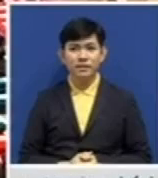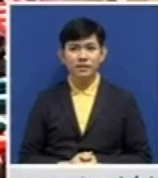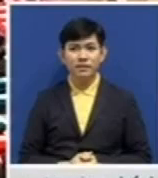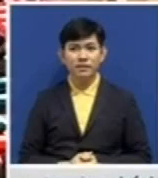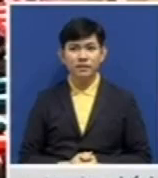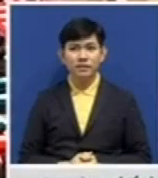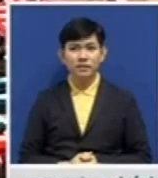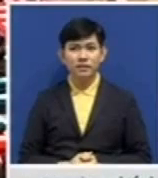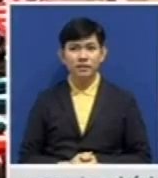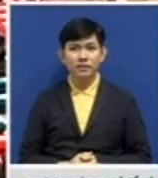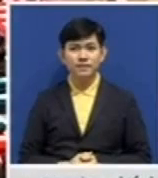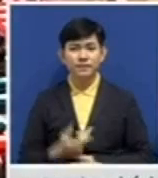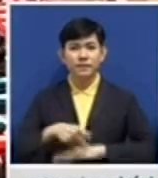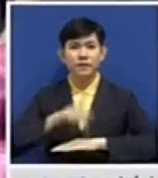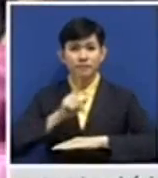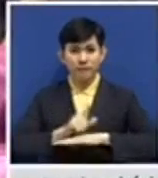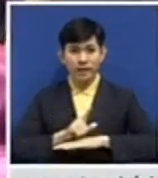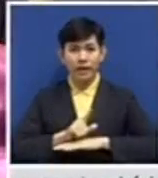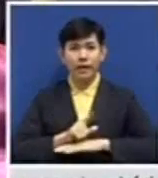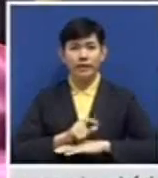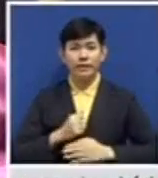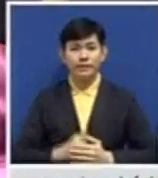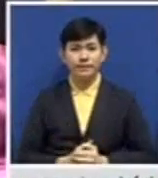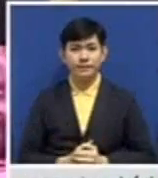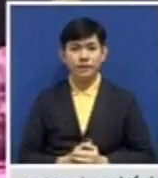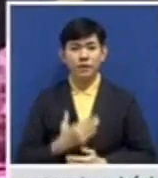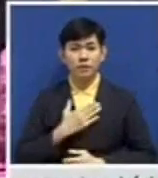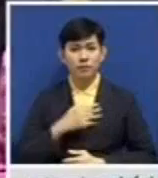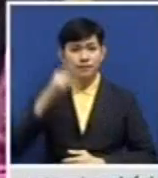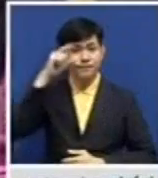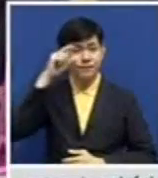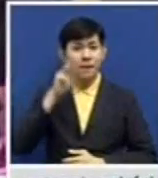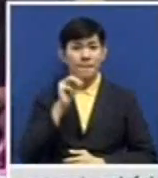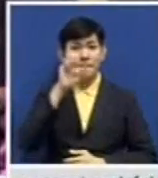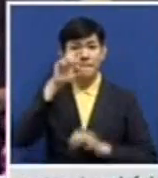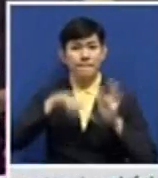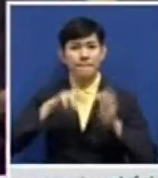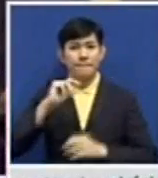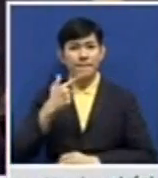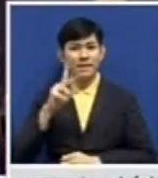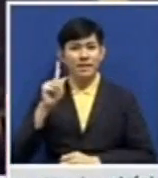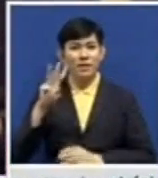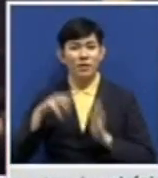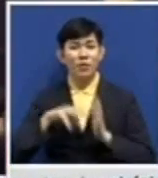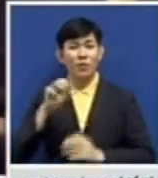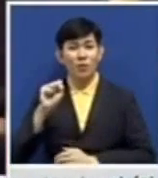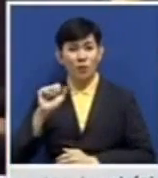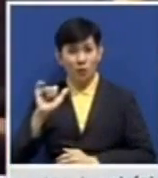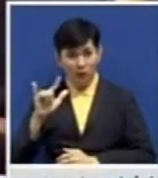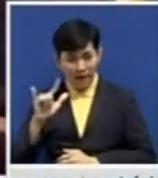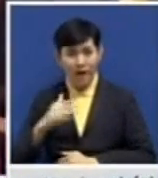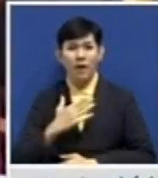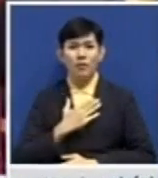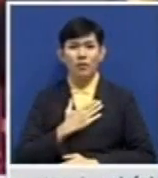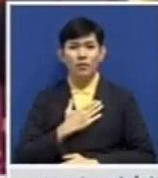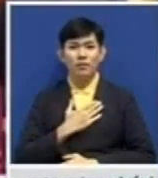กราบเรียนท่านประธานสภาที่เคารพครับผมนายมิ่งขวัญแสงสุวรรณส.ส.ระบบบัญชีรายชื่อพรร